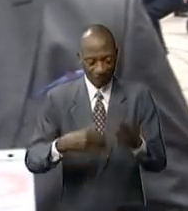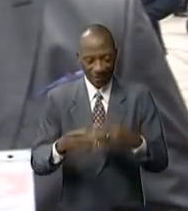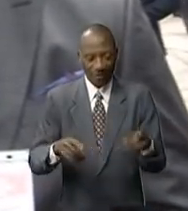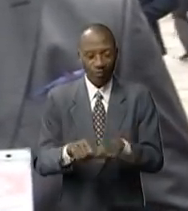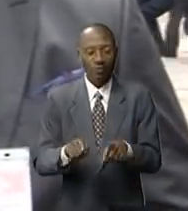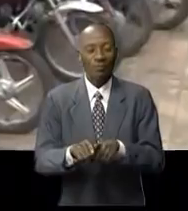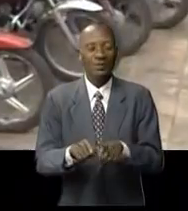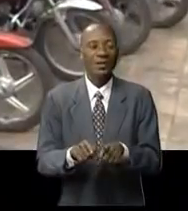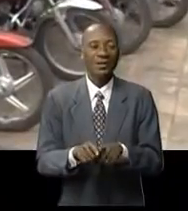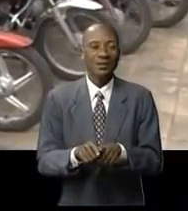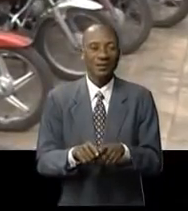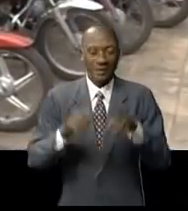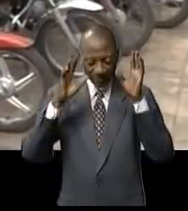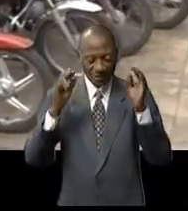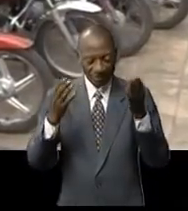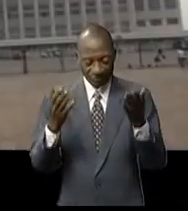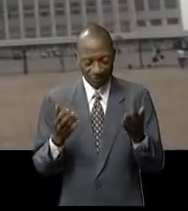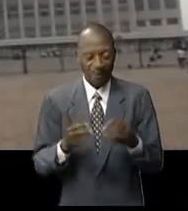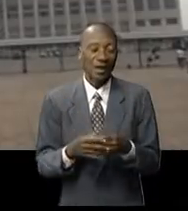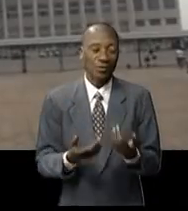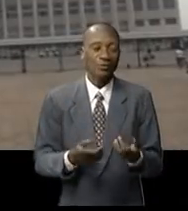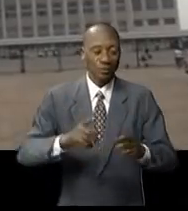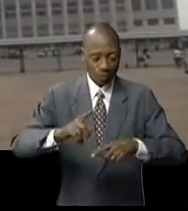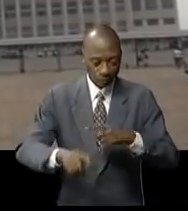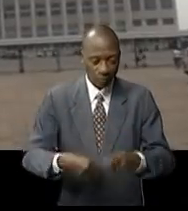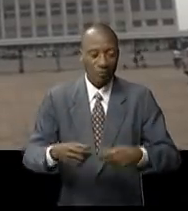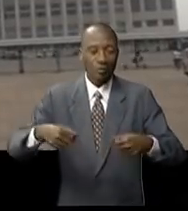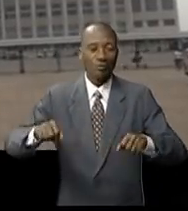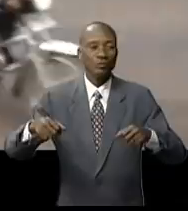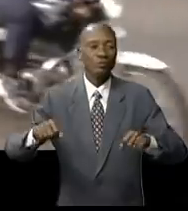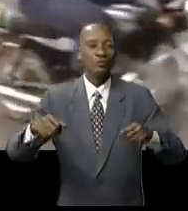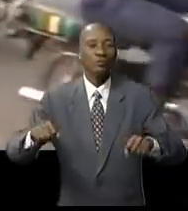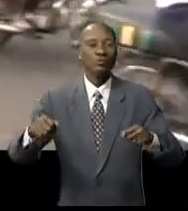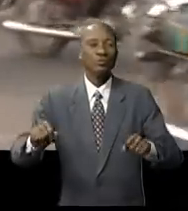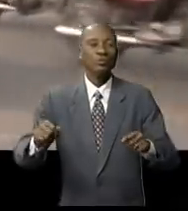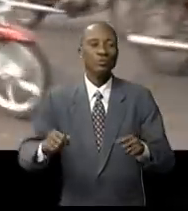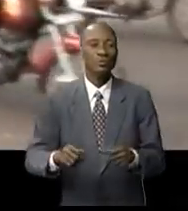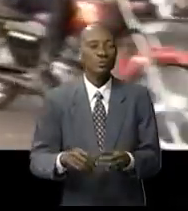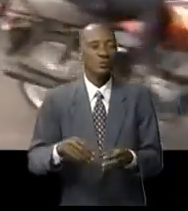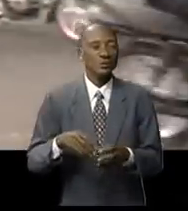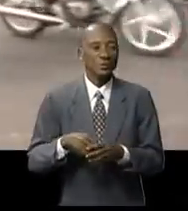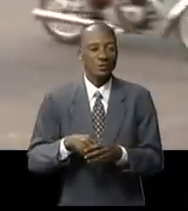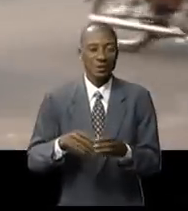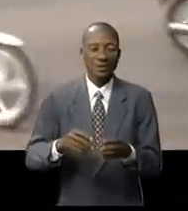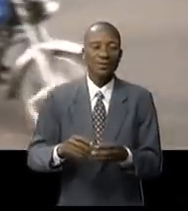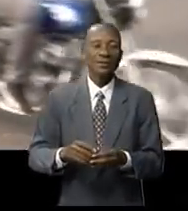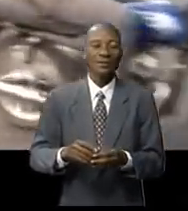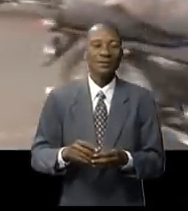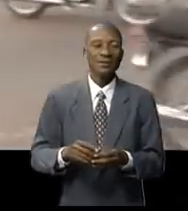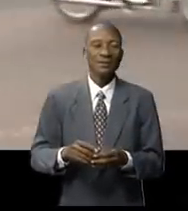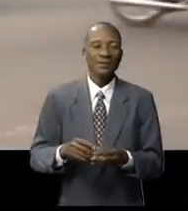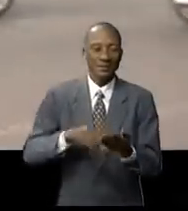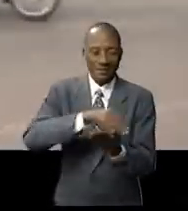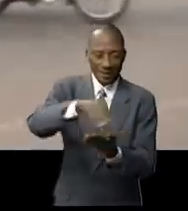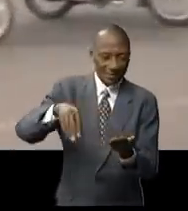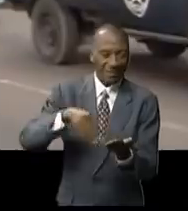services de base. Le coup d'envoi de la caravane motorisée était donné au boulevard Triomphal avec comme message phare payer l'impôt pour